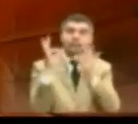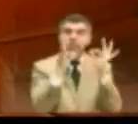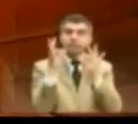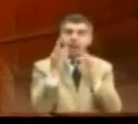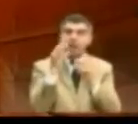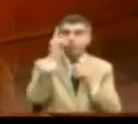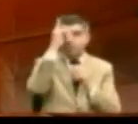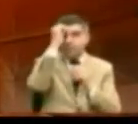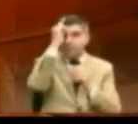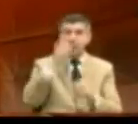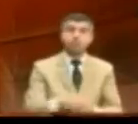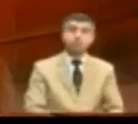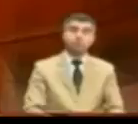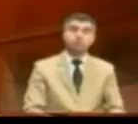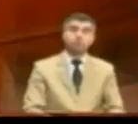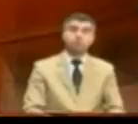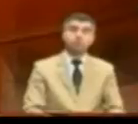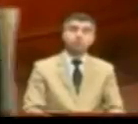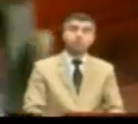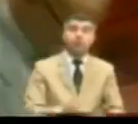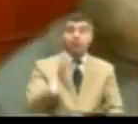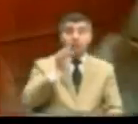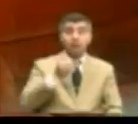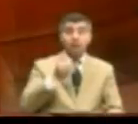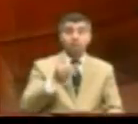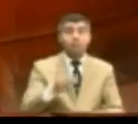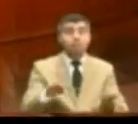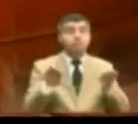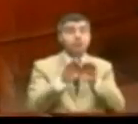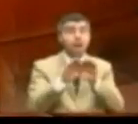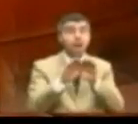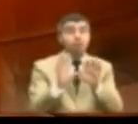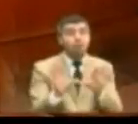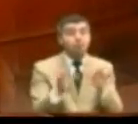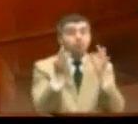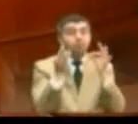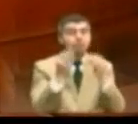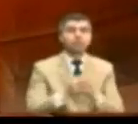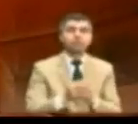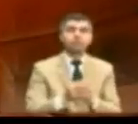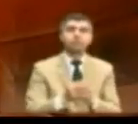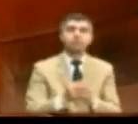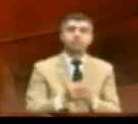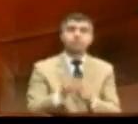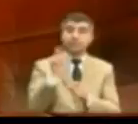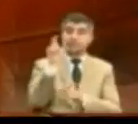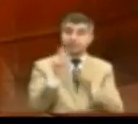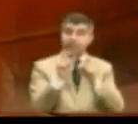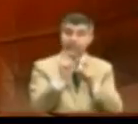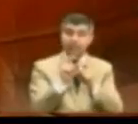الثغرين، ولكن لابد أن نتفق كذلك أن حرص هؤلاء كما